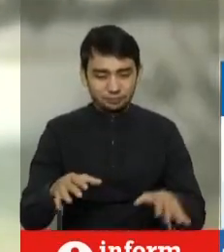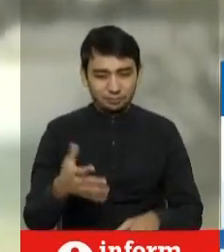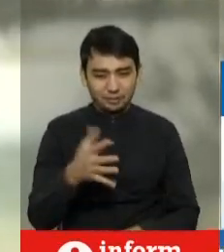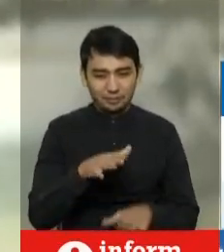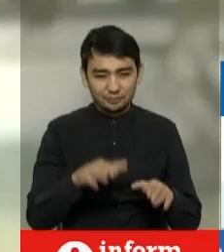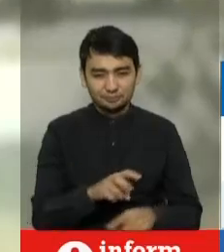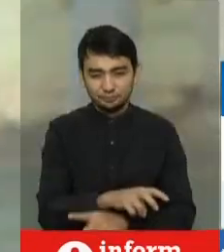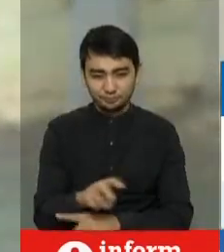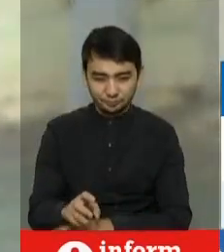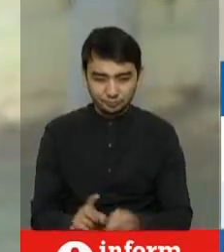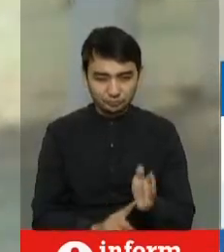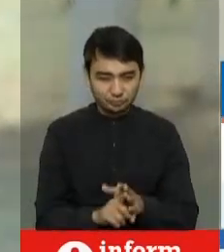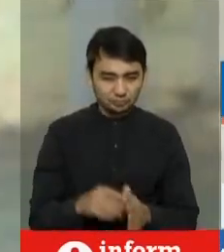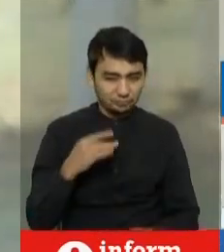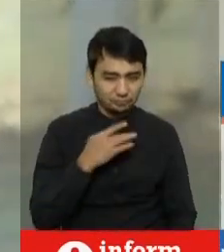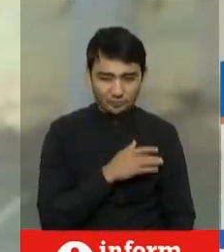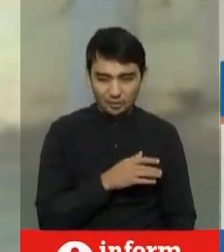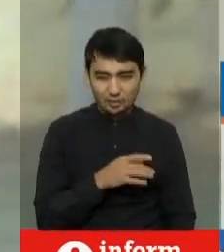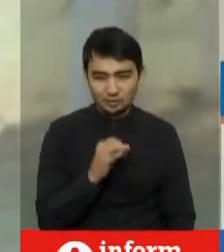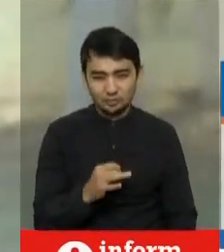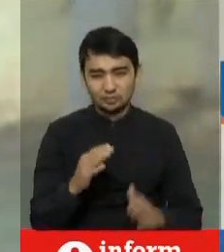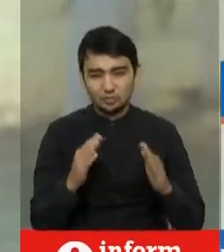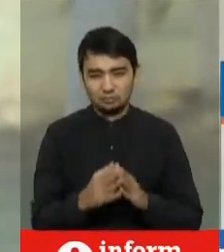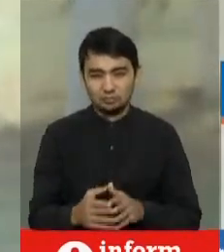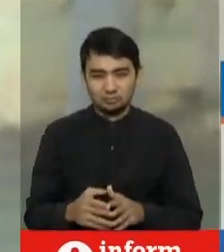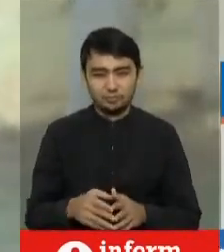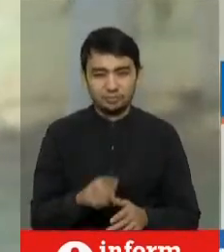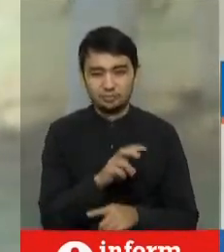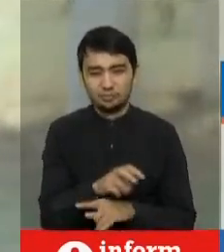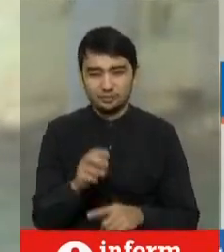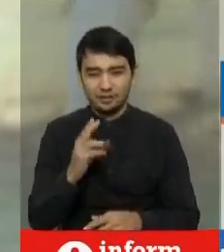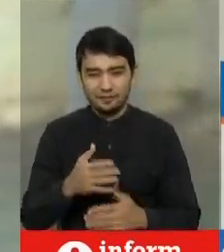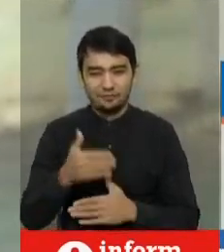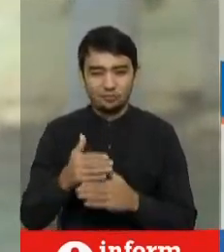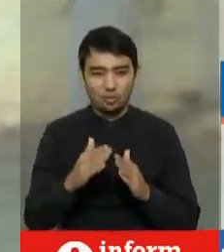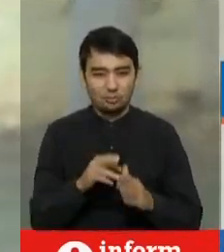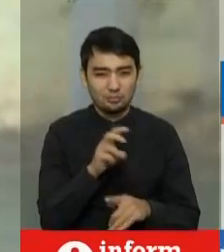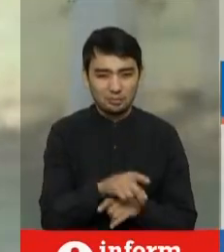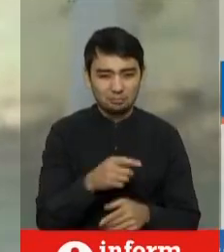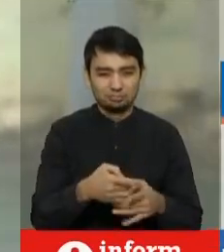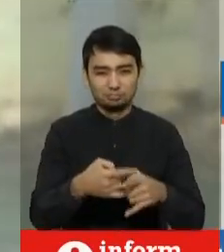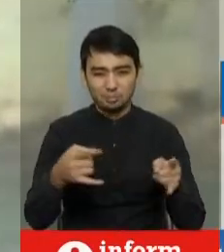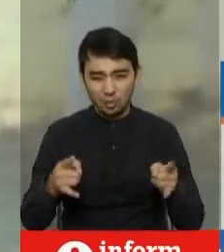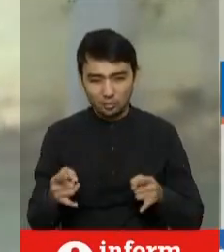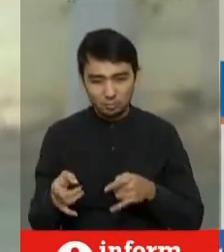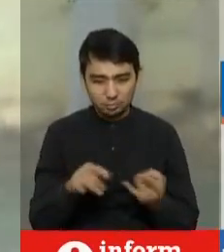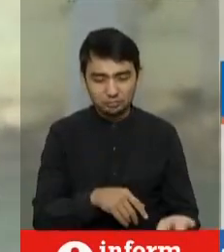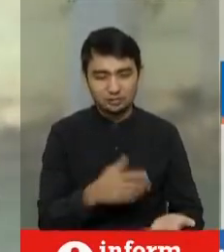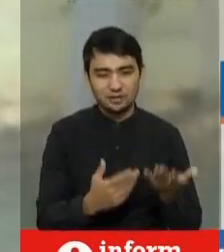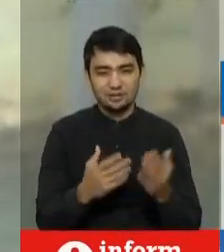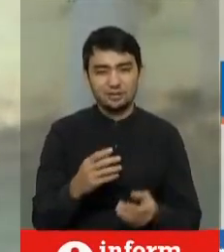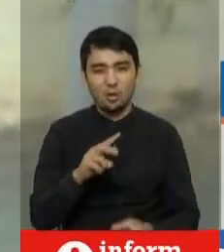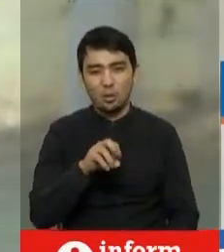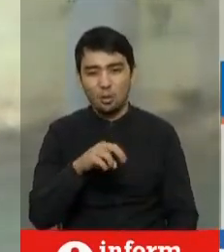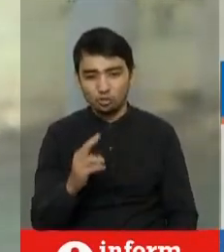аралау жұмыстарын жүргіздік. Көп деген үйлерді аралау барысында көп қабатты тұрғын үйлерді, балкондарын,